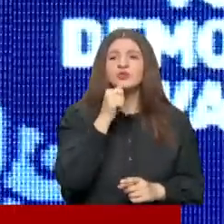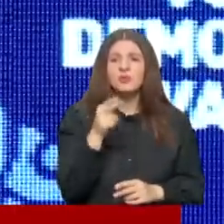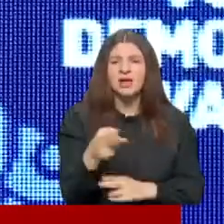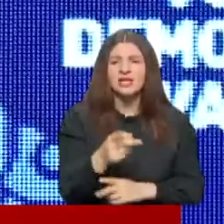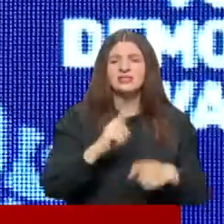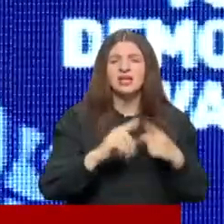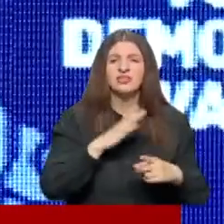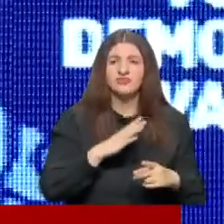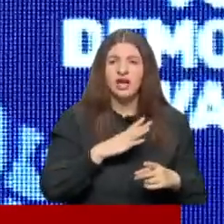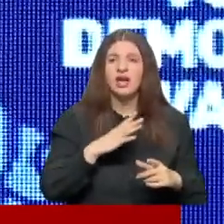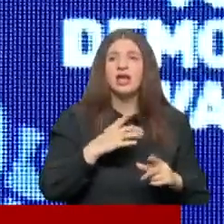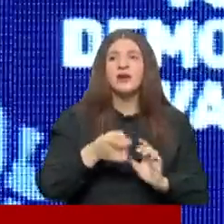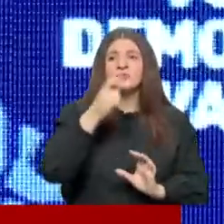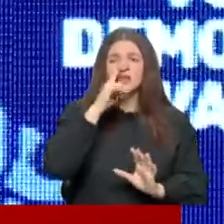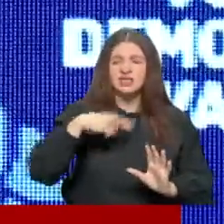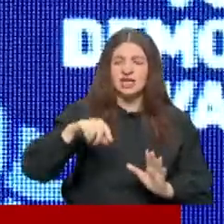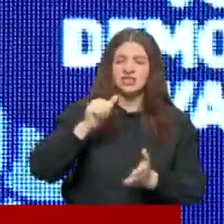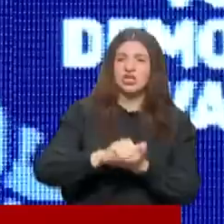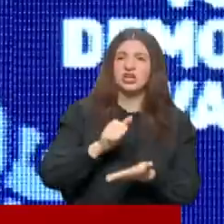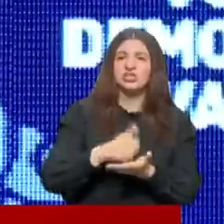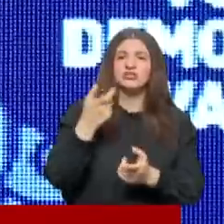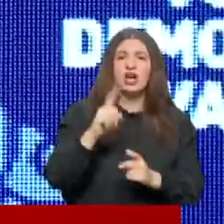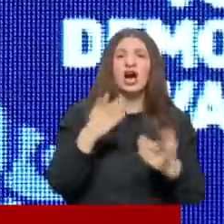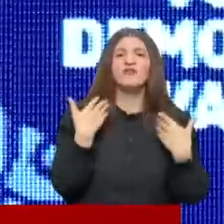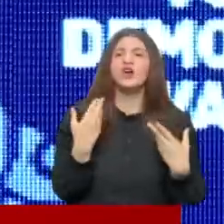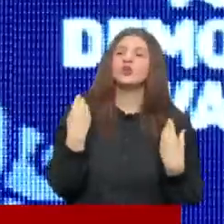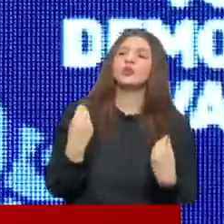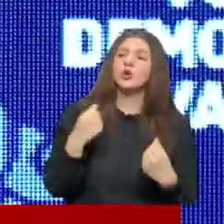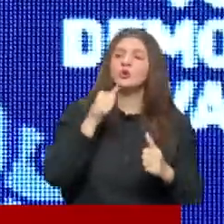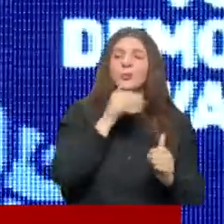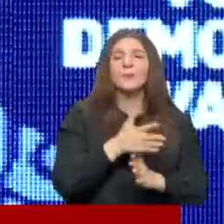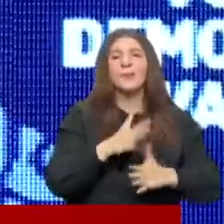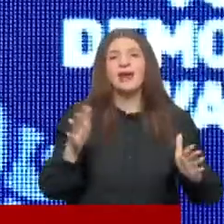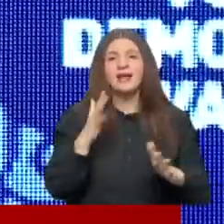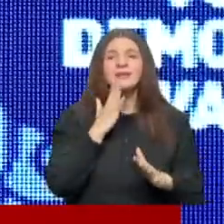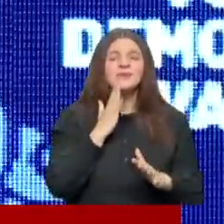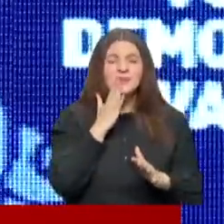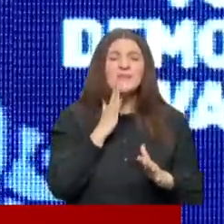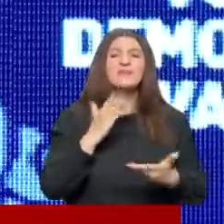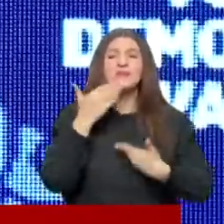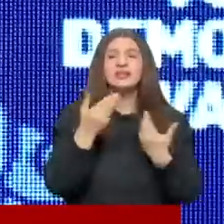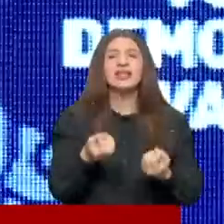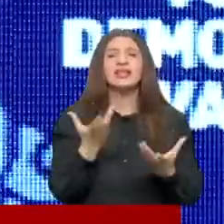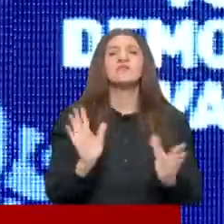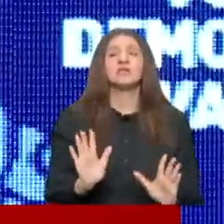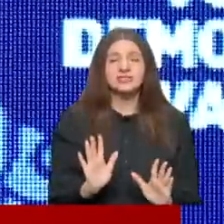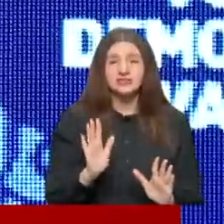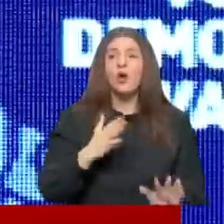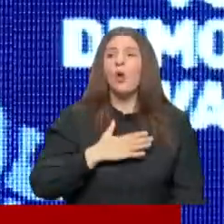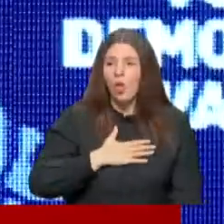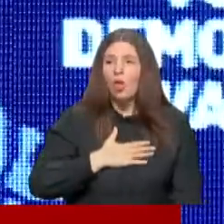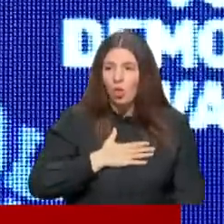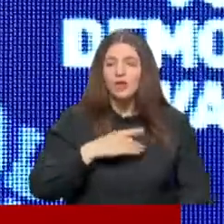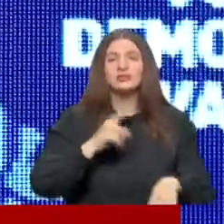siyasetçileri var. Majestelerinin gazetecilerine havanın güzelliğinden, suyun berraklığından bahsetmek yeterli değil.